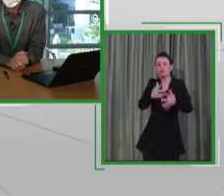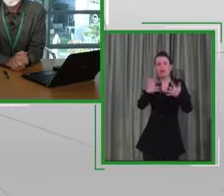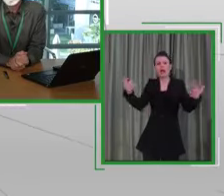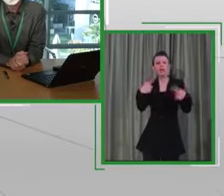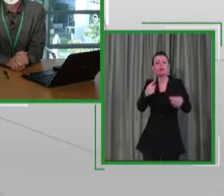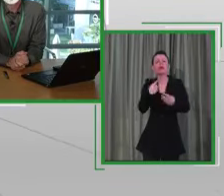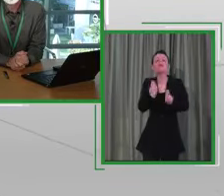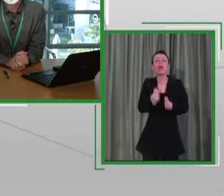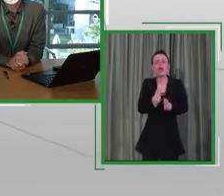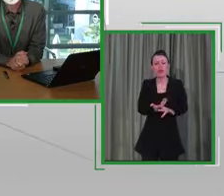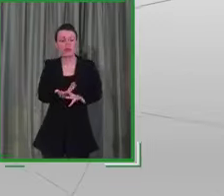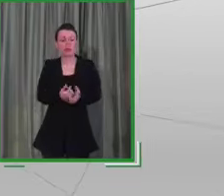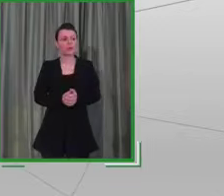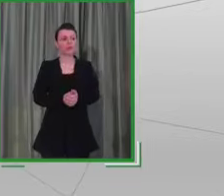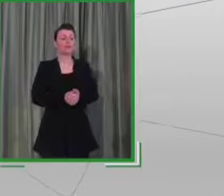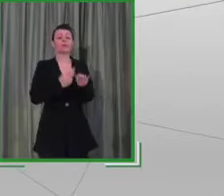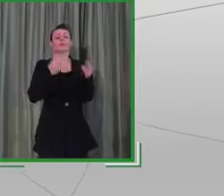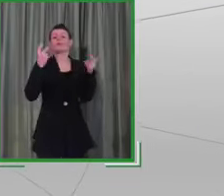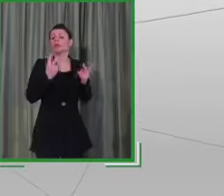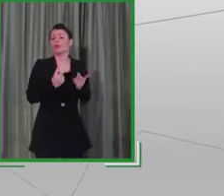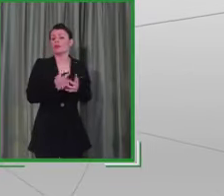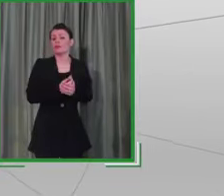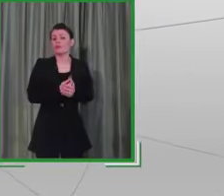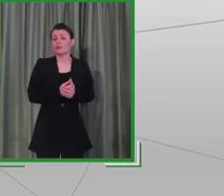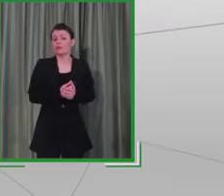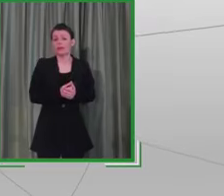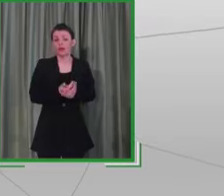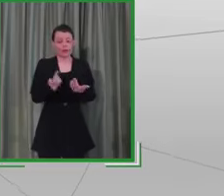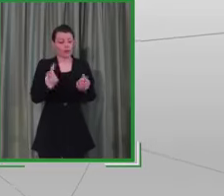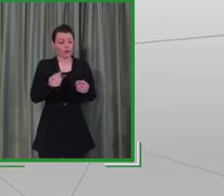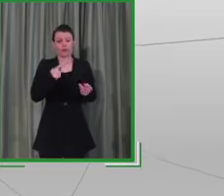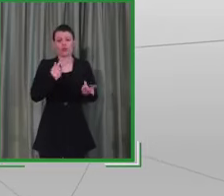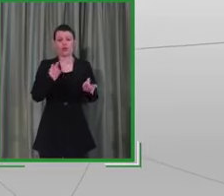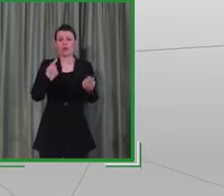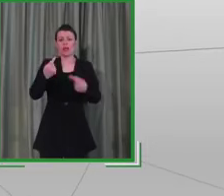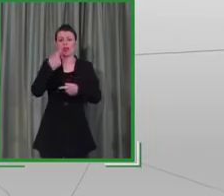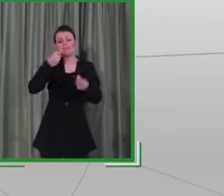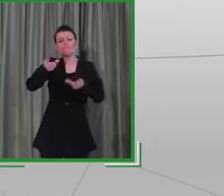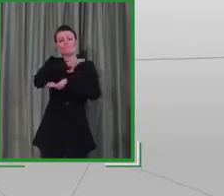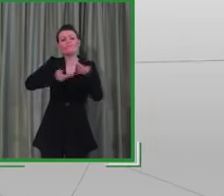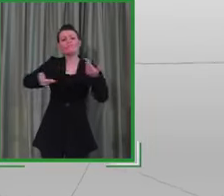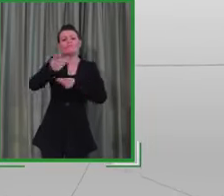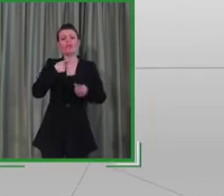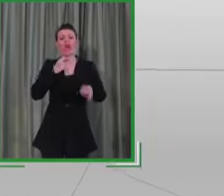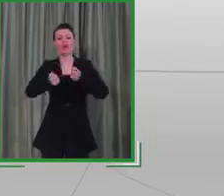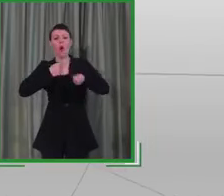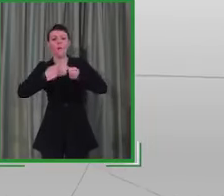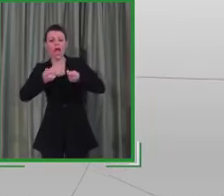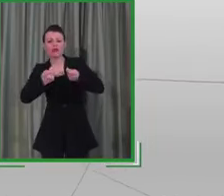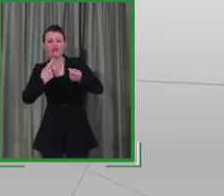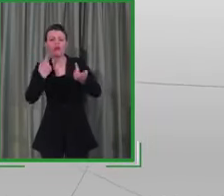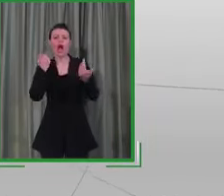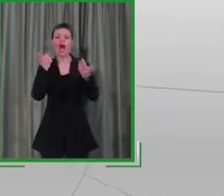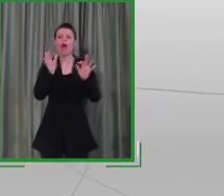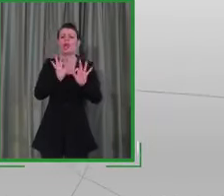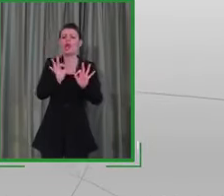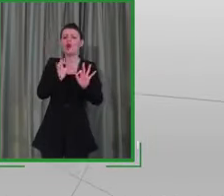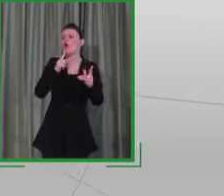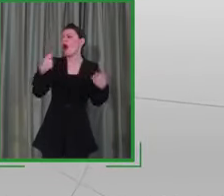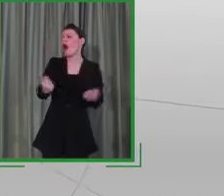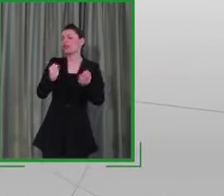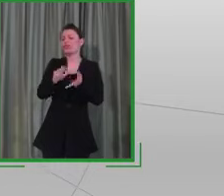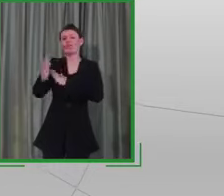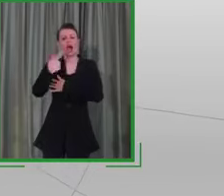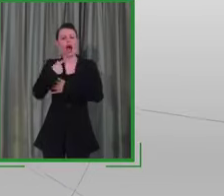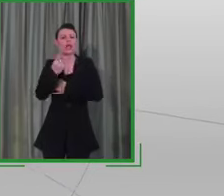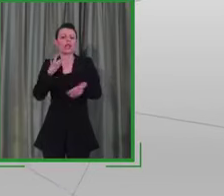avere un numero importante di rapporti commerciali avere come dire una alta attività commerciali espongono sicuramente a un maggior rischio